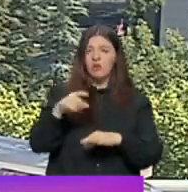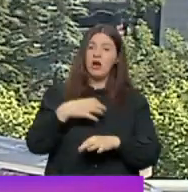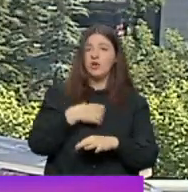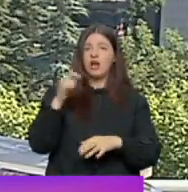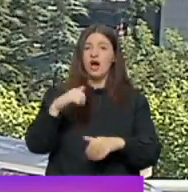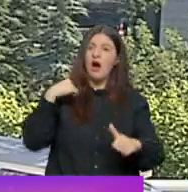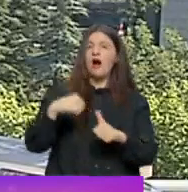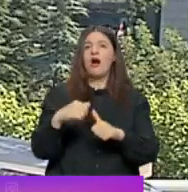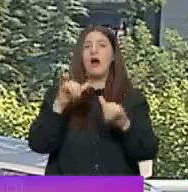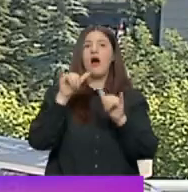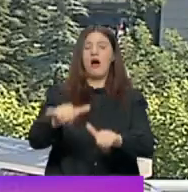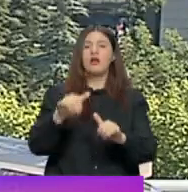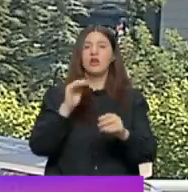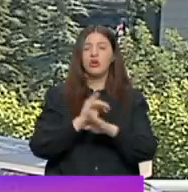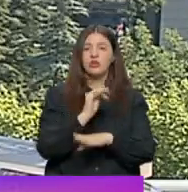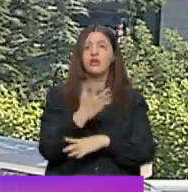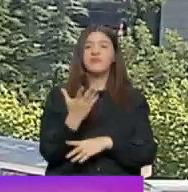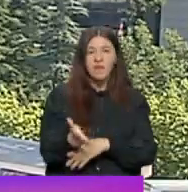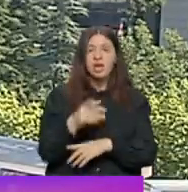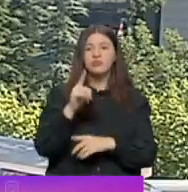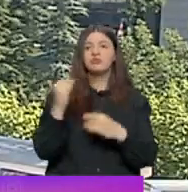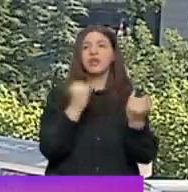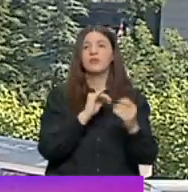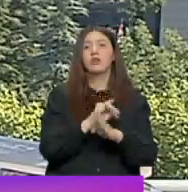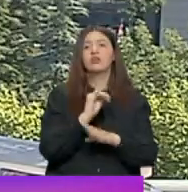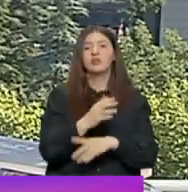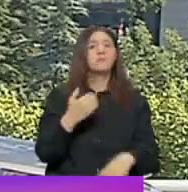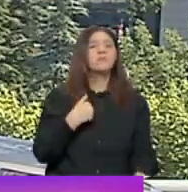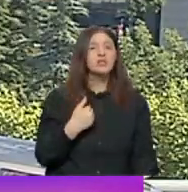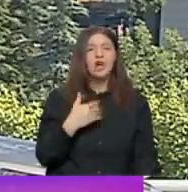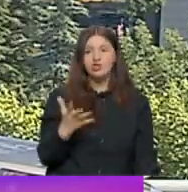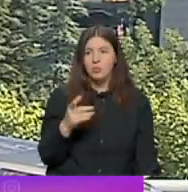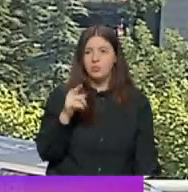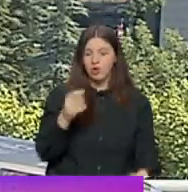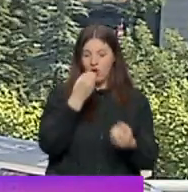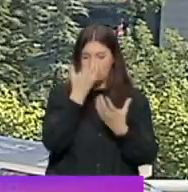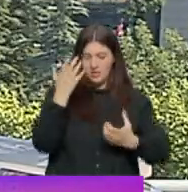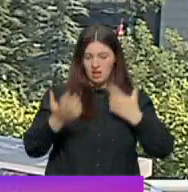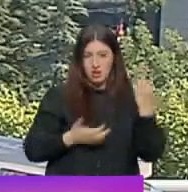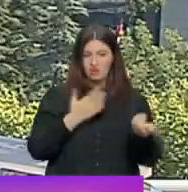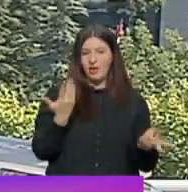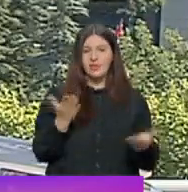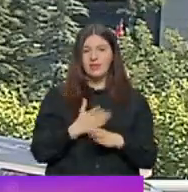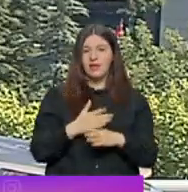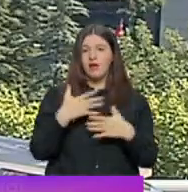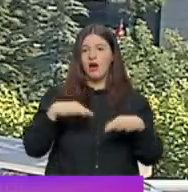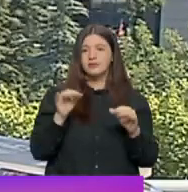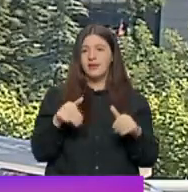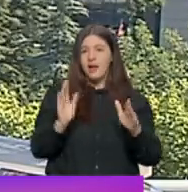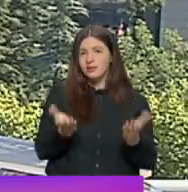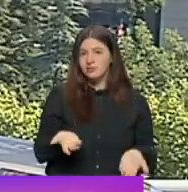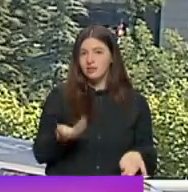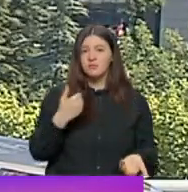ayında yine aynısını yaşadık. Ve yine şu tartışmaları yaşadık. Biz acaba bu orman yangınına neden hazır